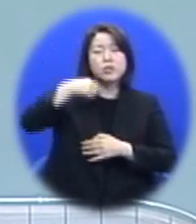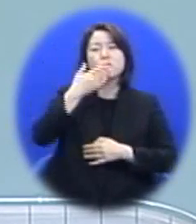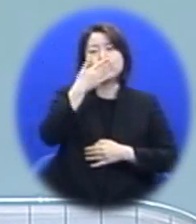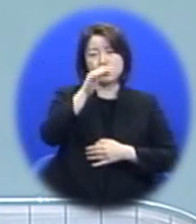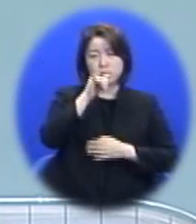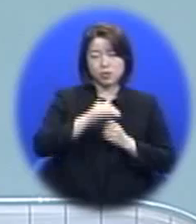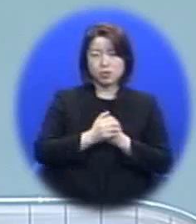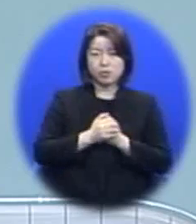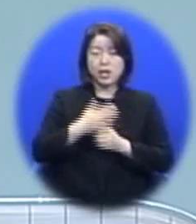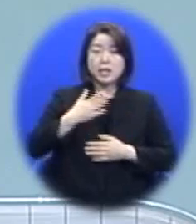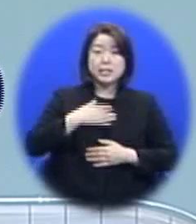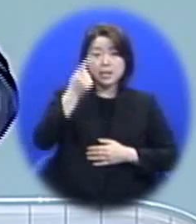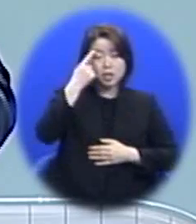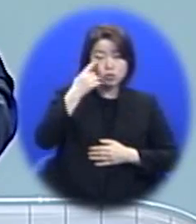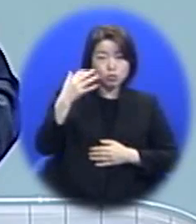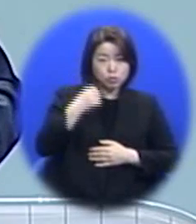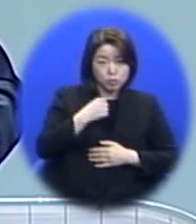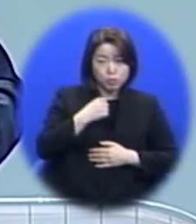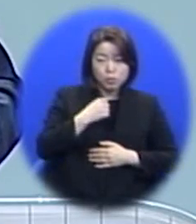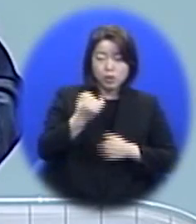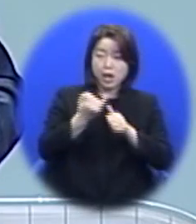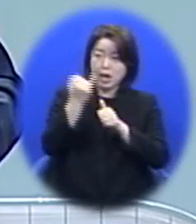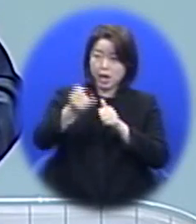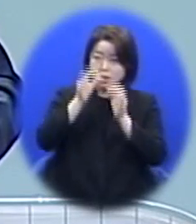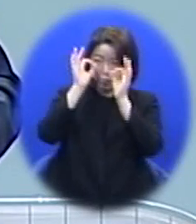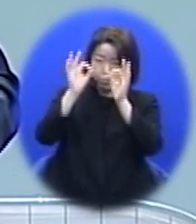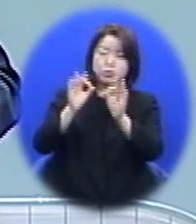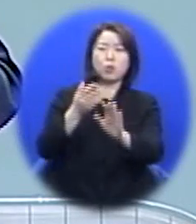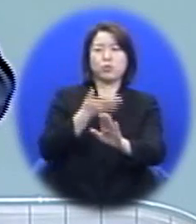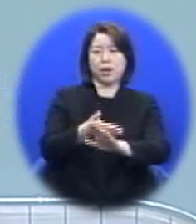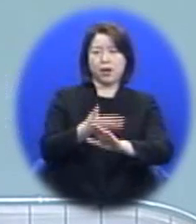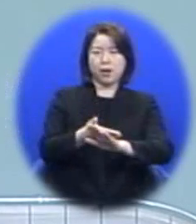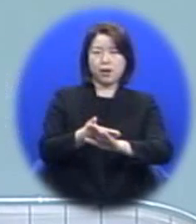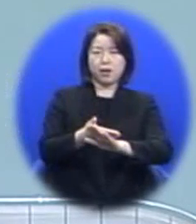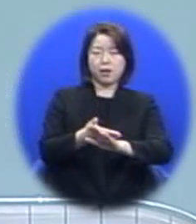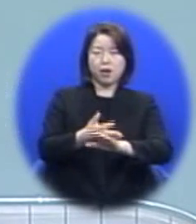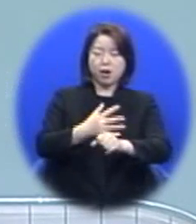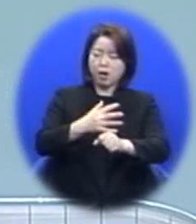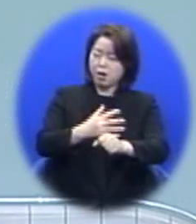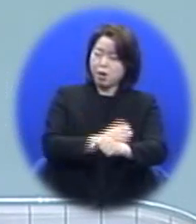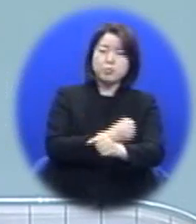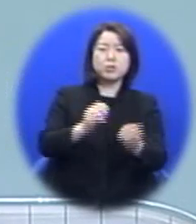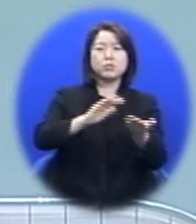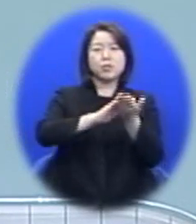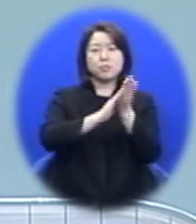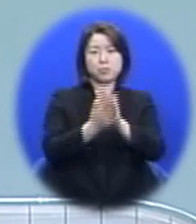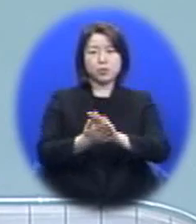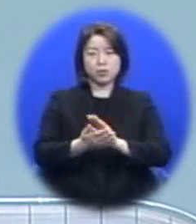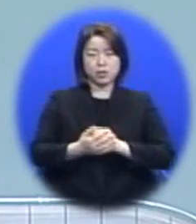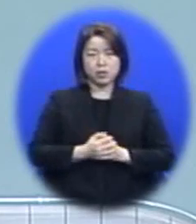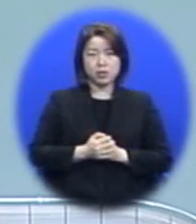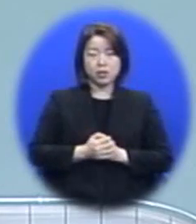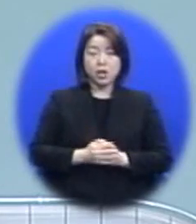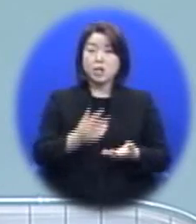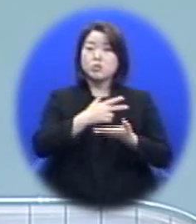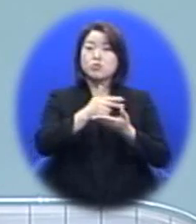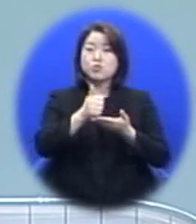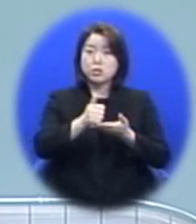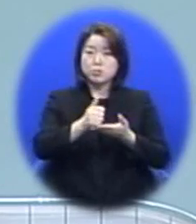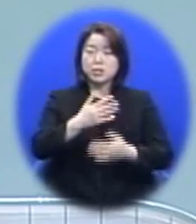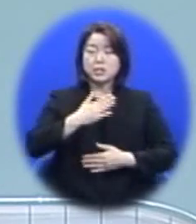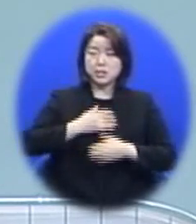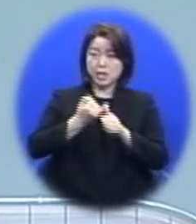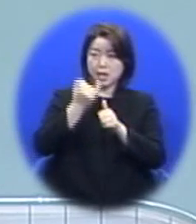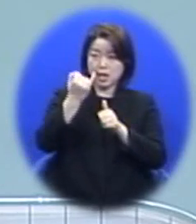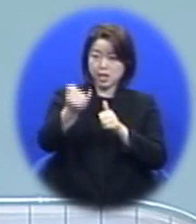제 눈으로 아내를 보는 것과 완전히 달라요. 그건 엄청난 변화였어요. 주님이 제